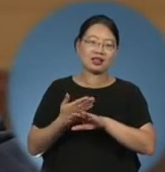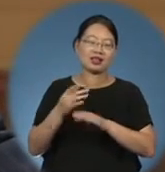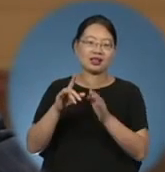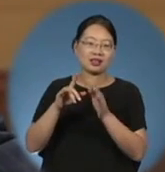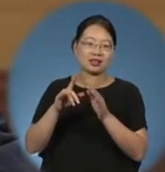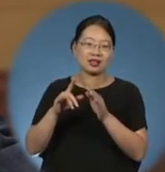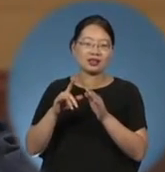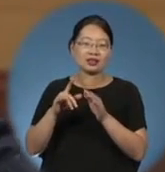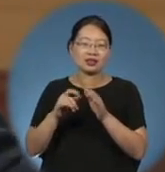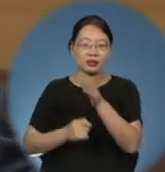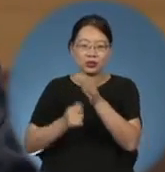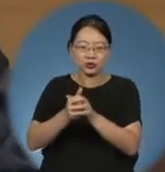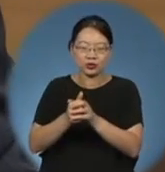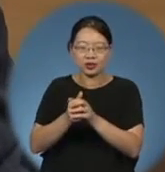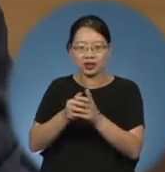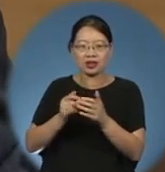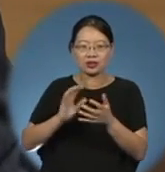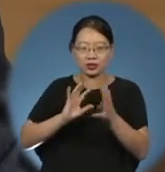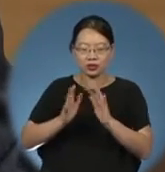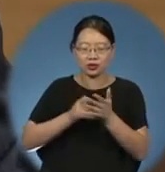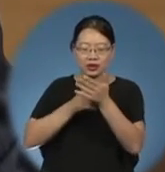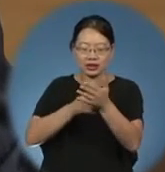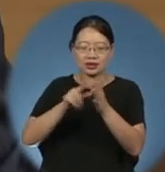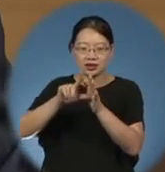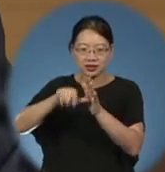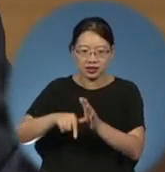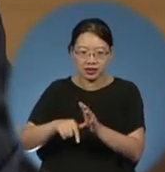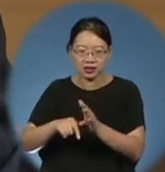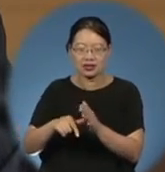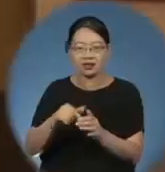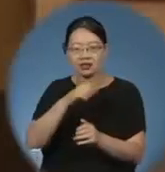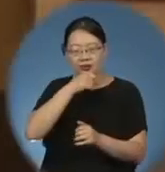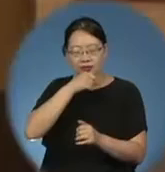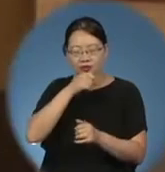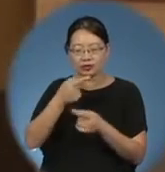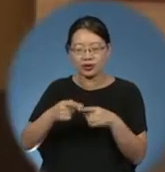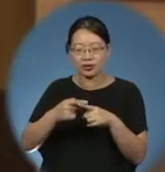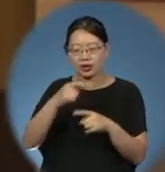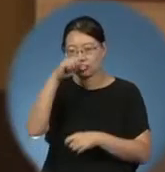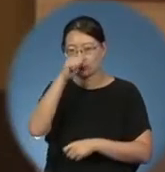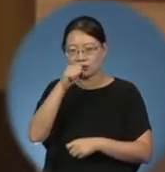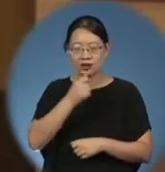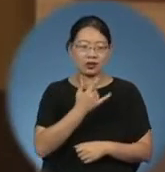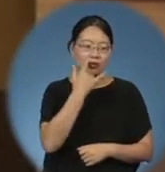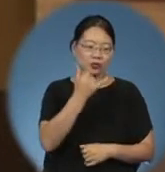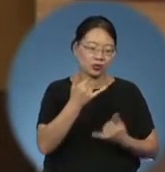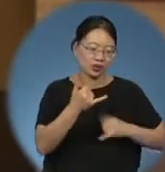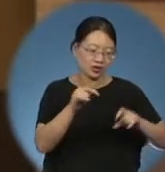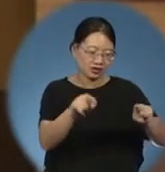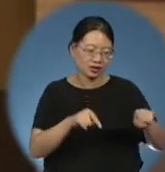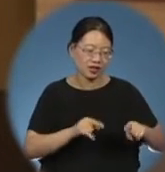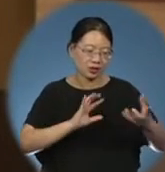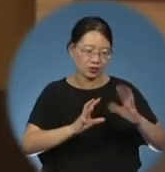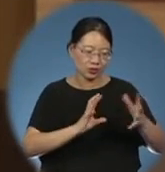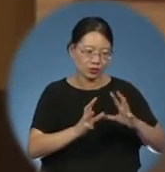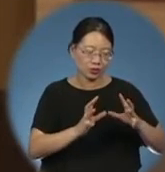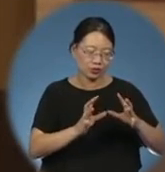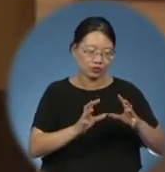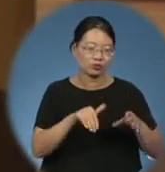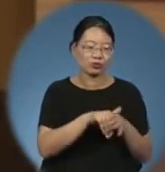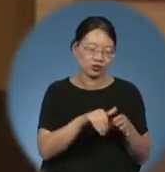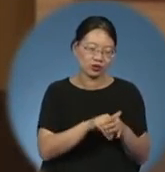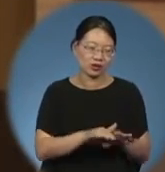그게 아주 큰 특징이라고 할 수 있습니다 가정에서 부모 자식 간에도 토론 하더랍니다